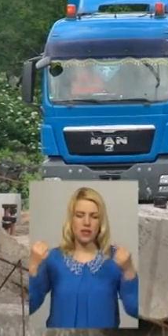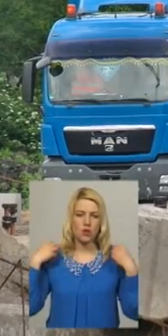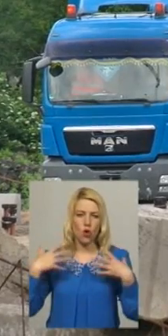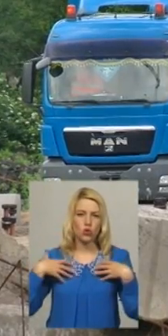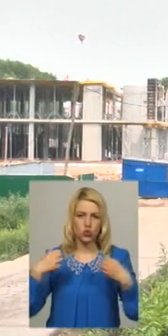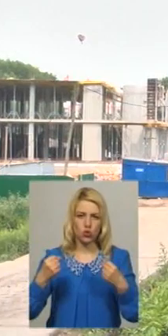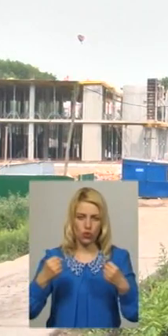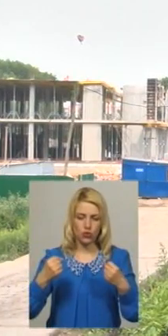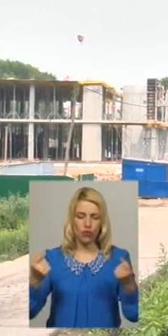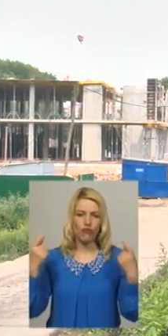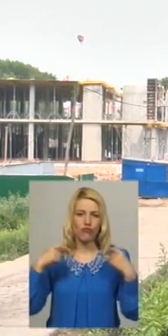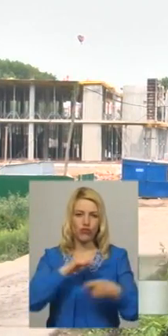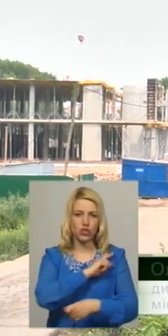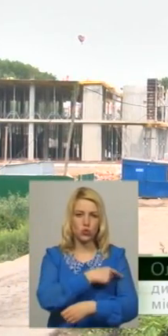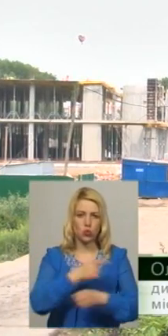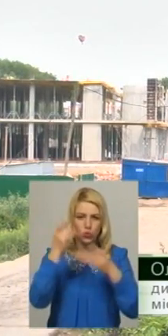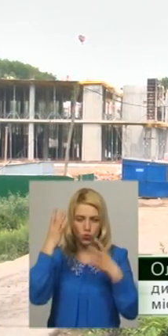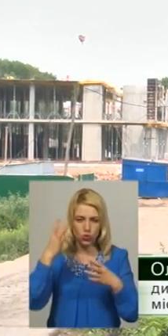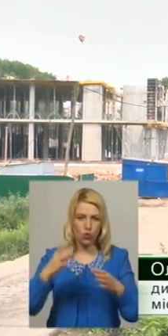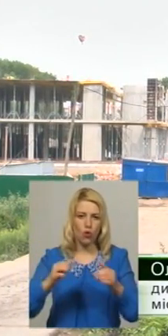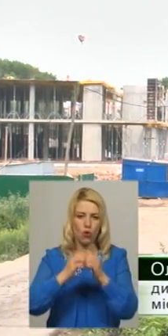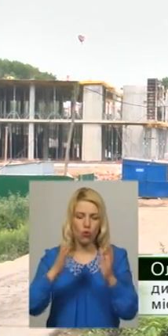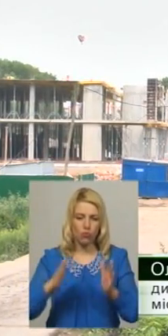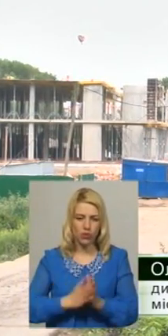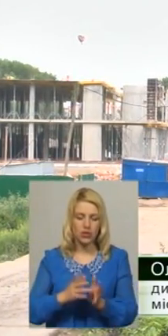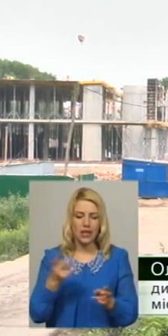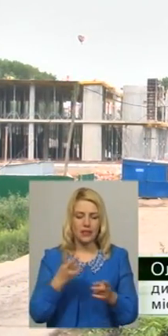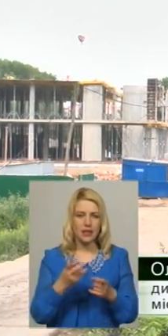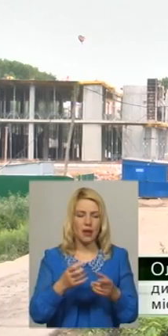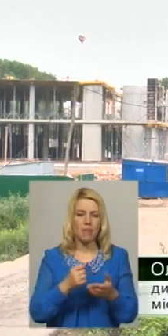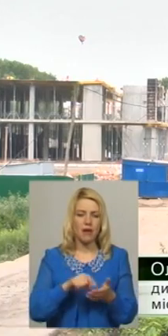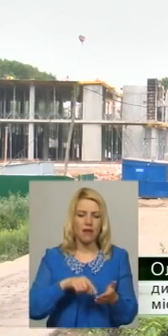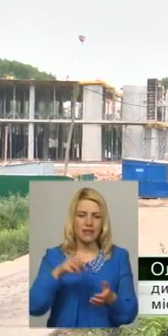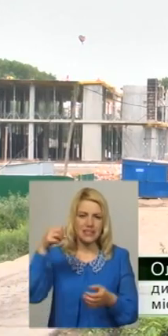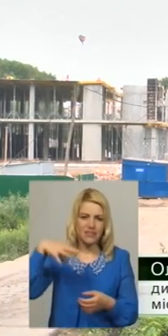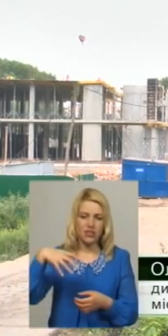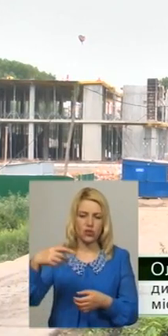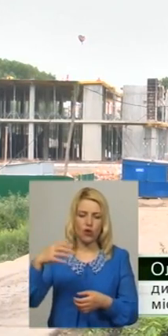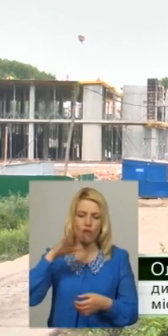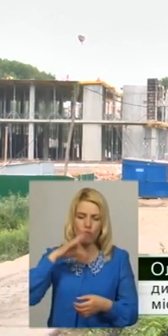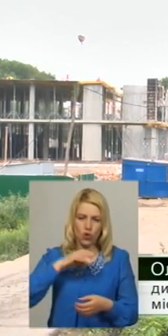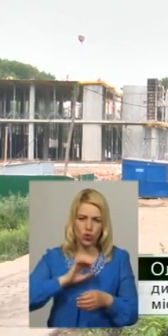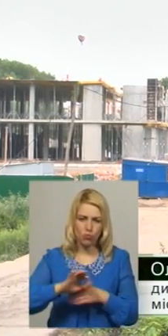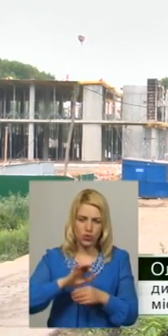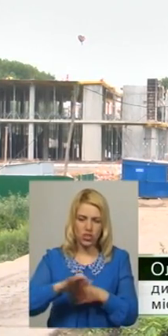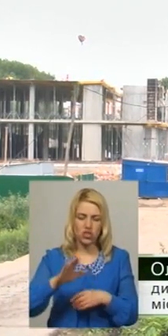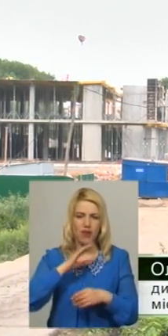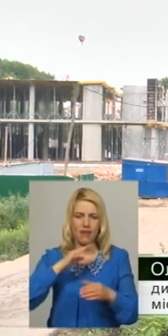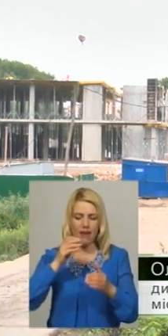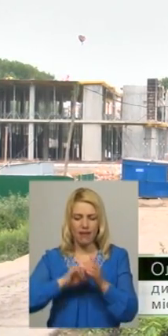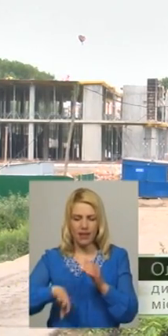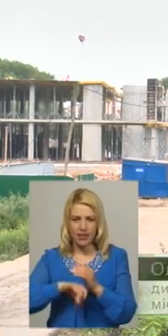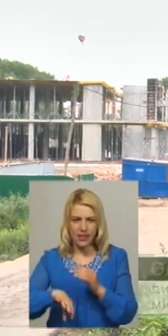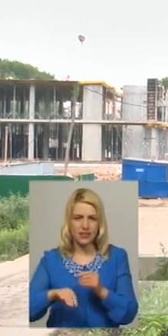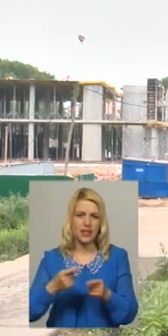спортивної арени. В першу чергу треба інженерні мережі підтягнути. Це буде питання і світло, і водопостачання, і каналізації, і